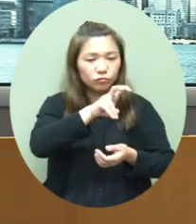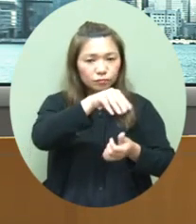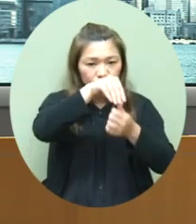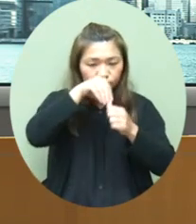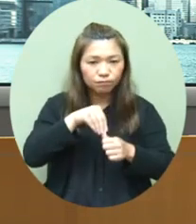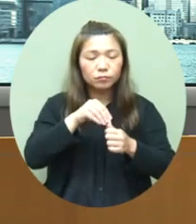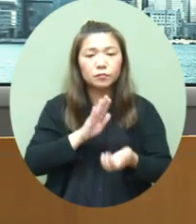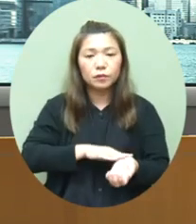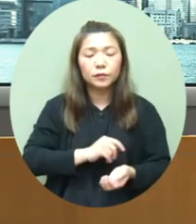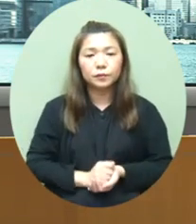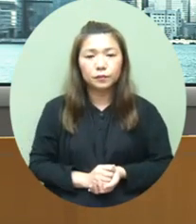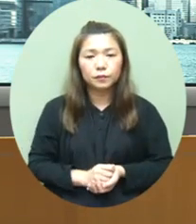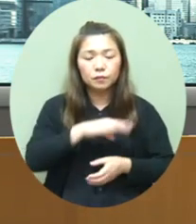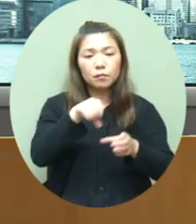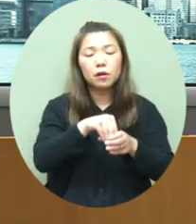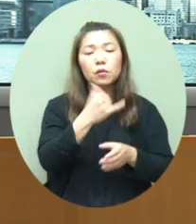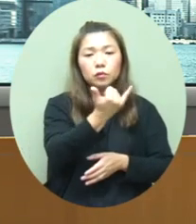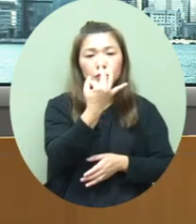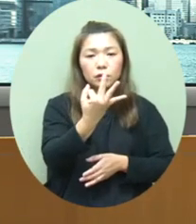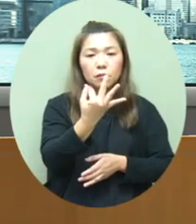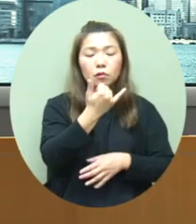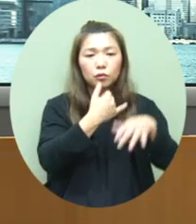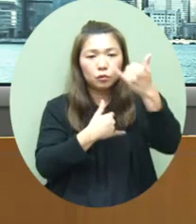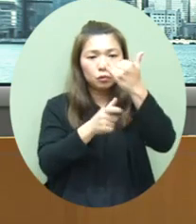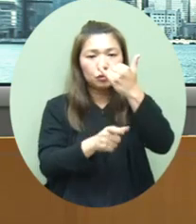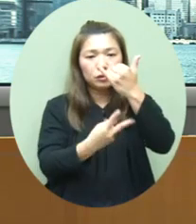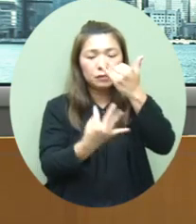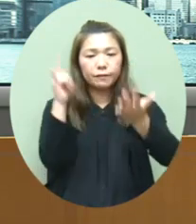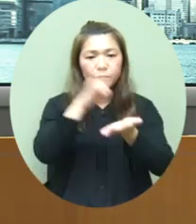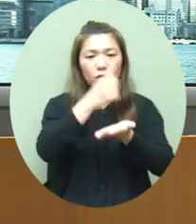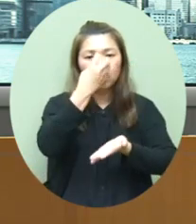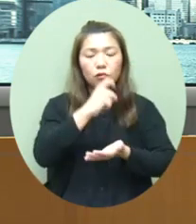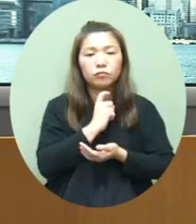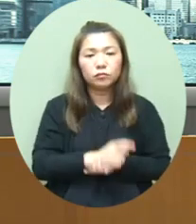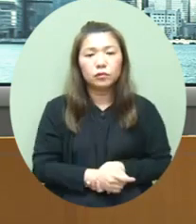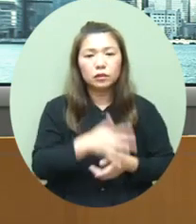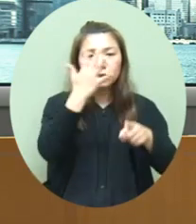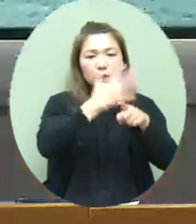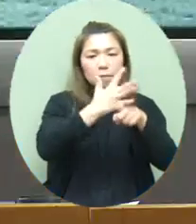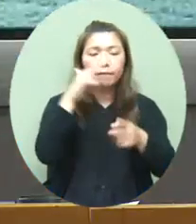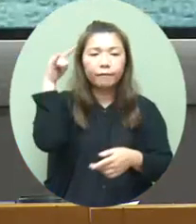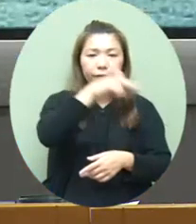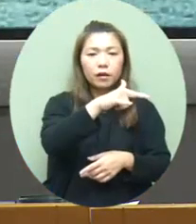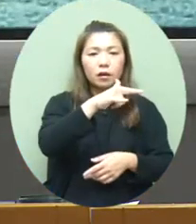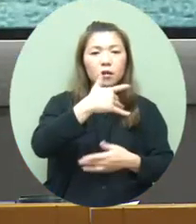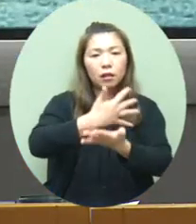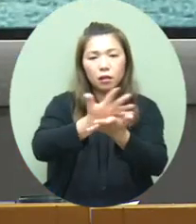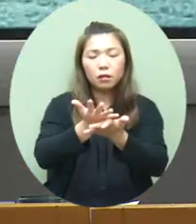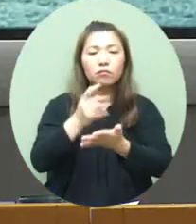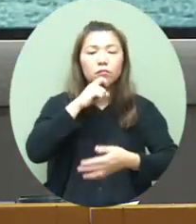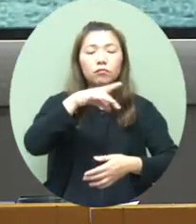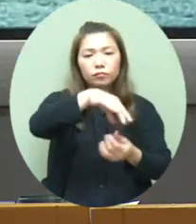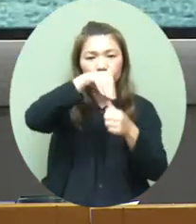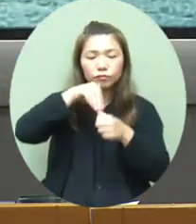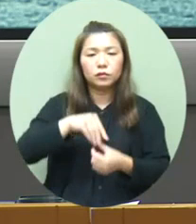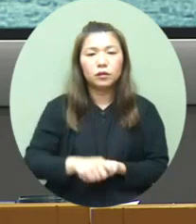個案啦。咁就包括63宗係6月23號抵港啦，就係經15班航班抵港嘅人士啦。4個